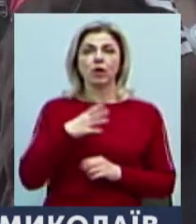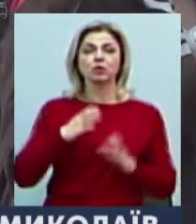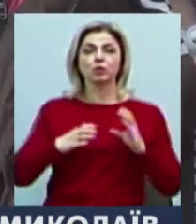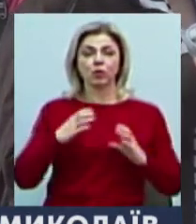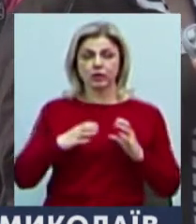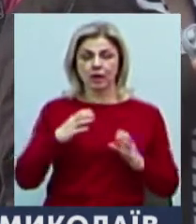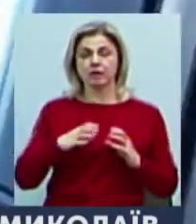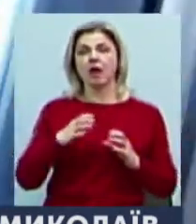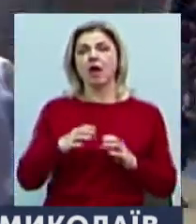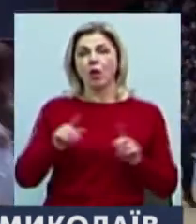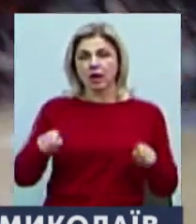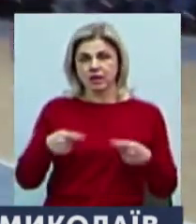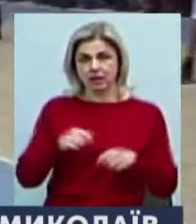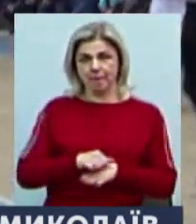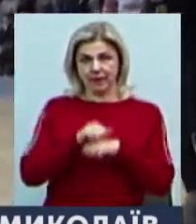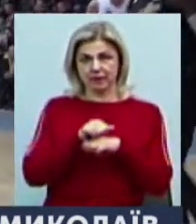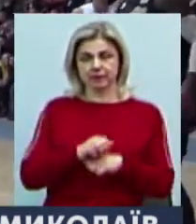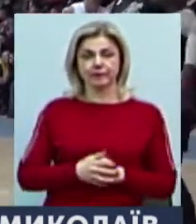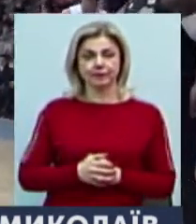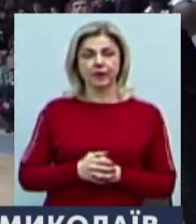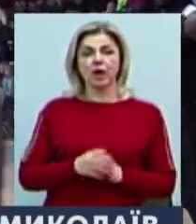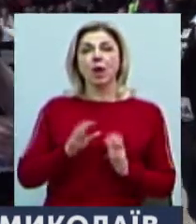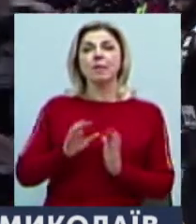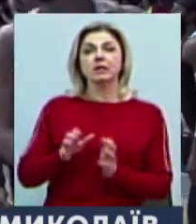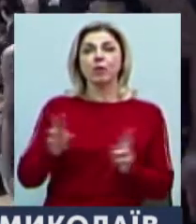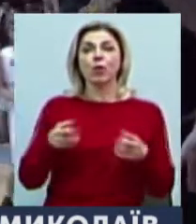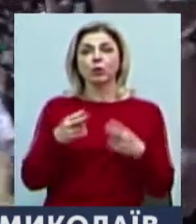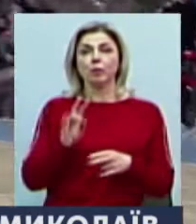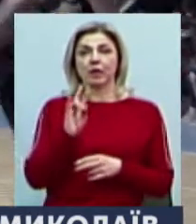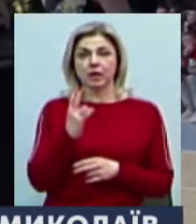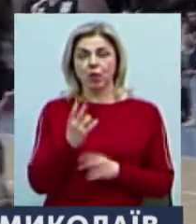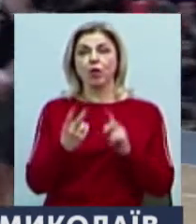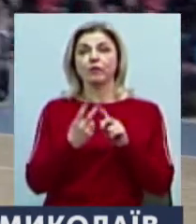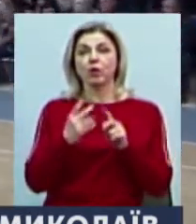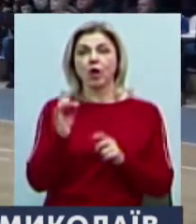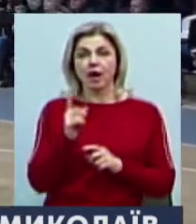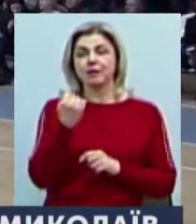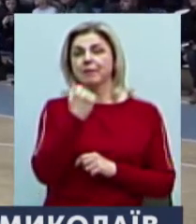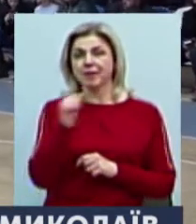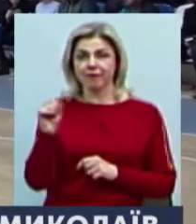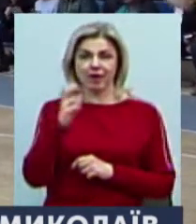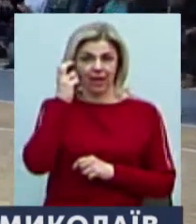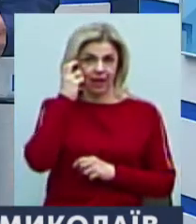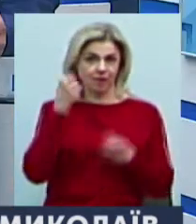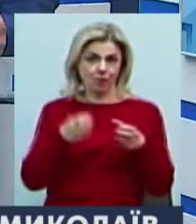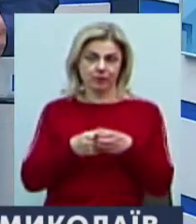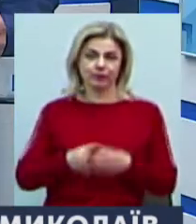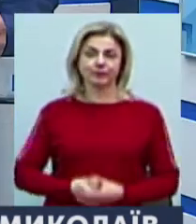навколишнього середовища. Муніципальний баскетбольний клуб «Миколаїв» вдруге протягом цього сезону переміг «Київбаскет».